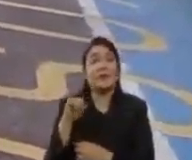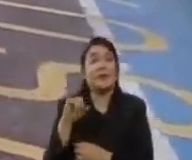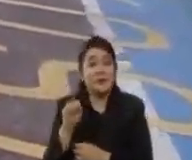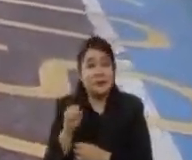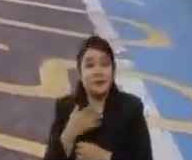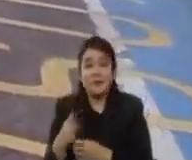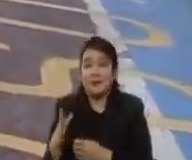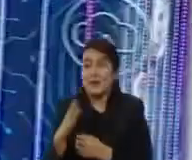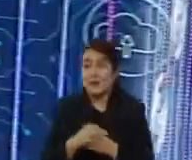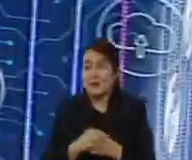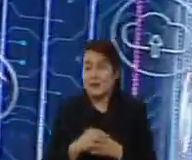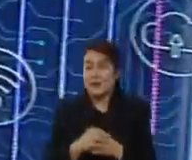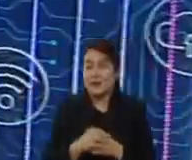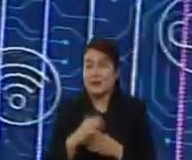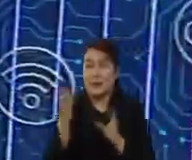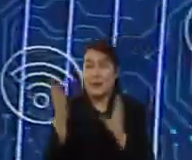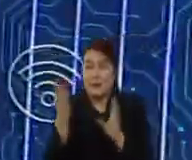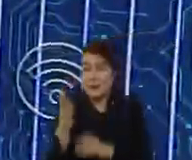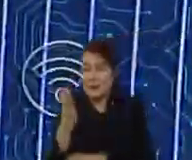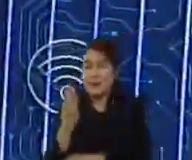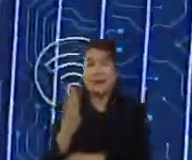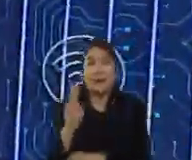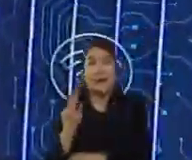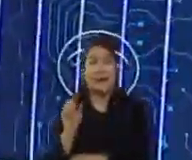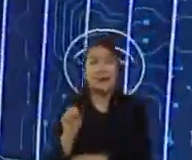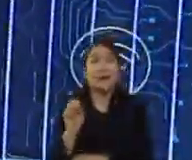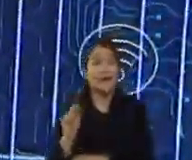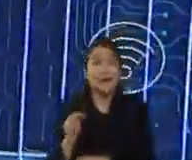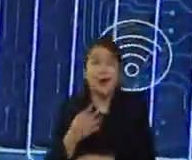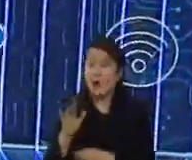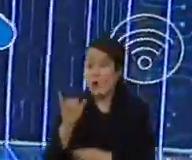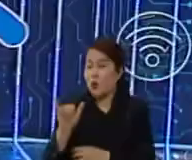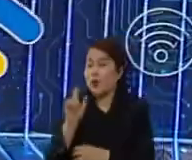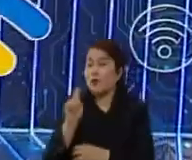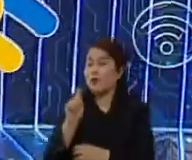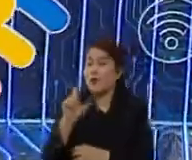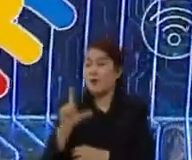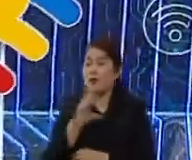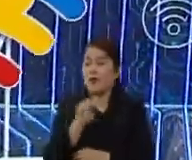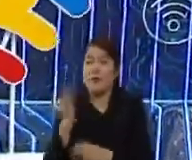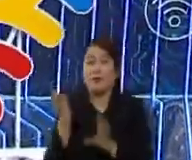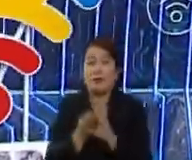Berhad, Maybank, Bank Simpanan Nasional, YTL Group dan Bank